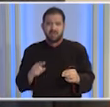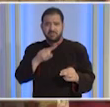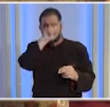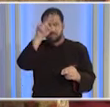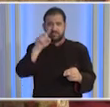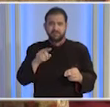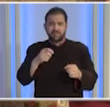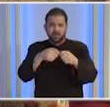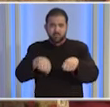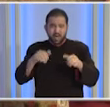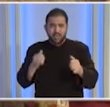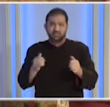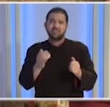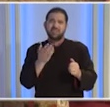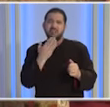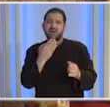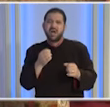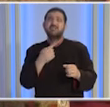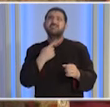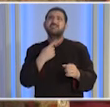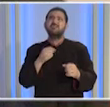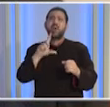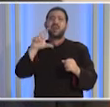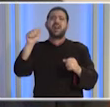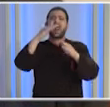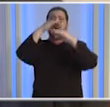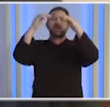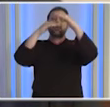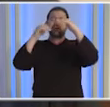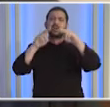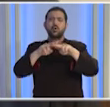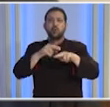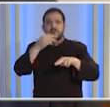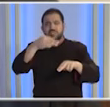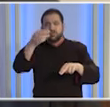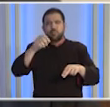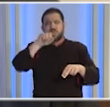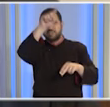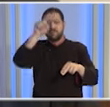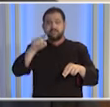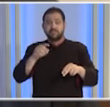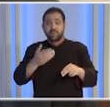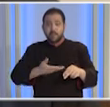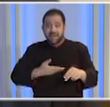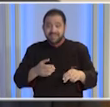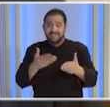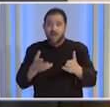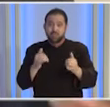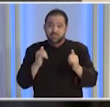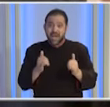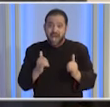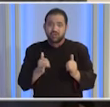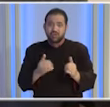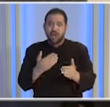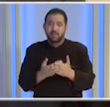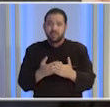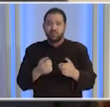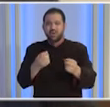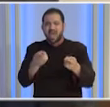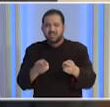ajuns la toate aceste păcate strigătoare la cer, așa cum ziceți. Părinte, s-a ajuns la situația asta pentru că a